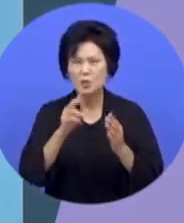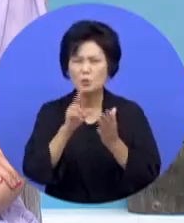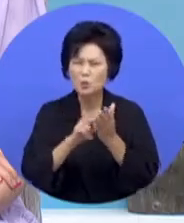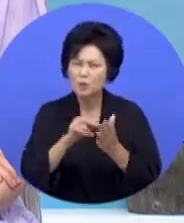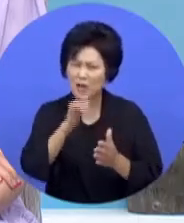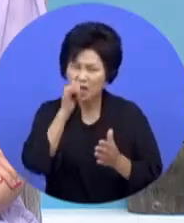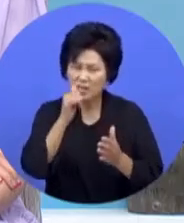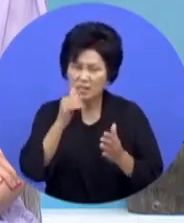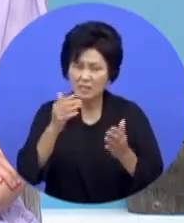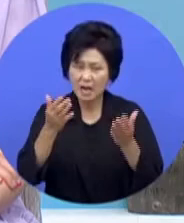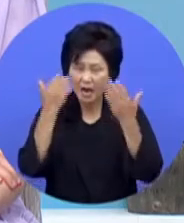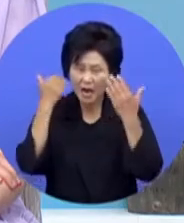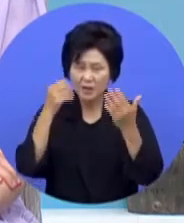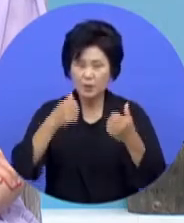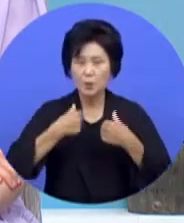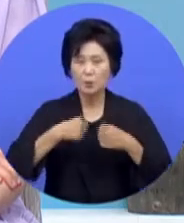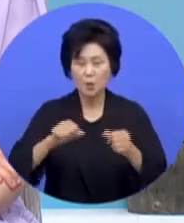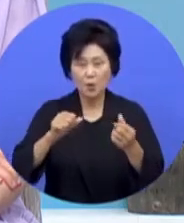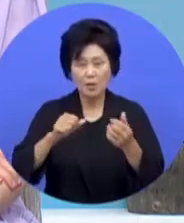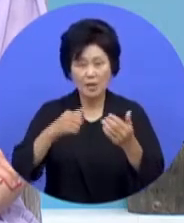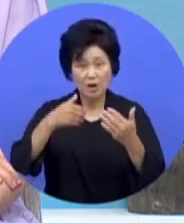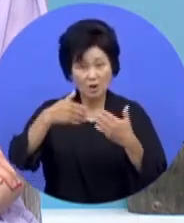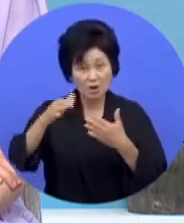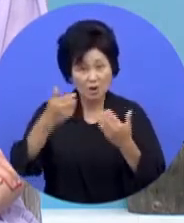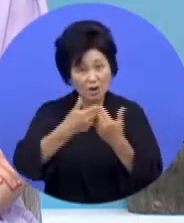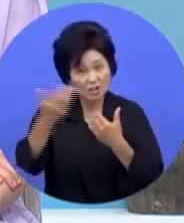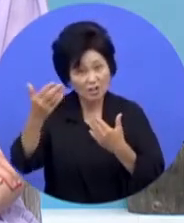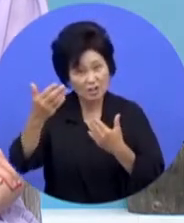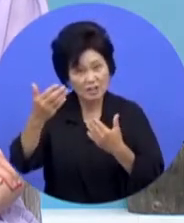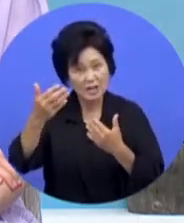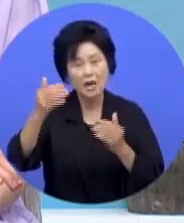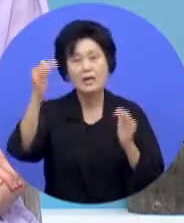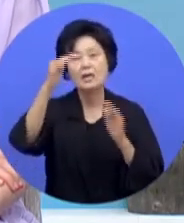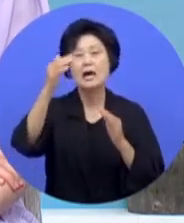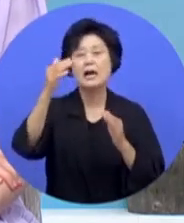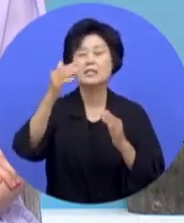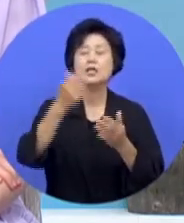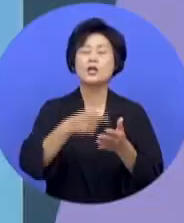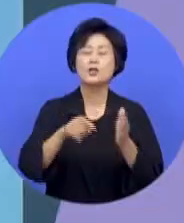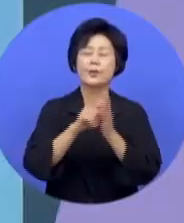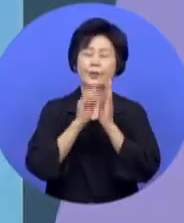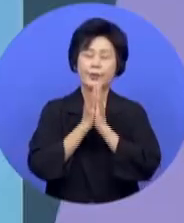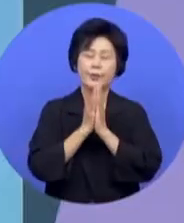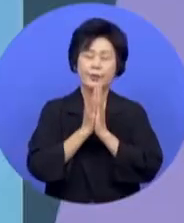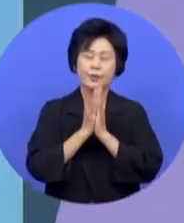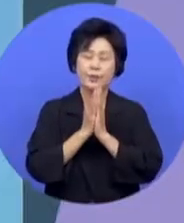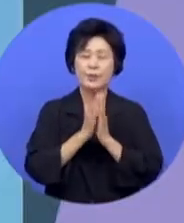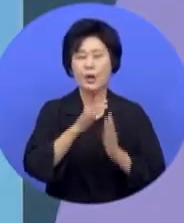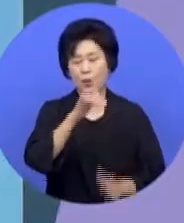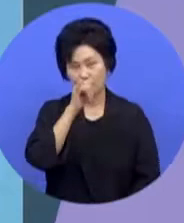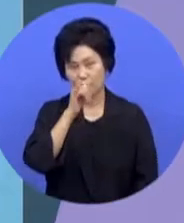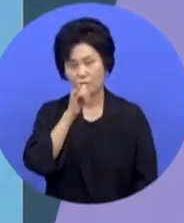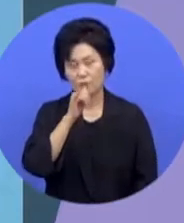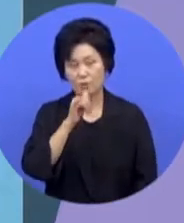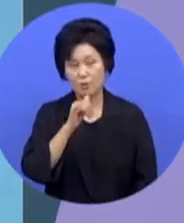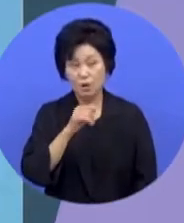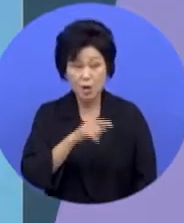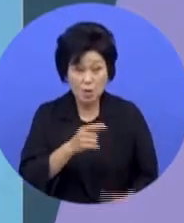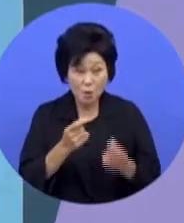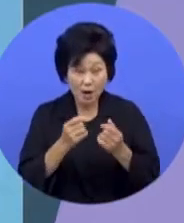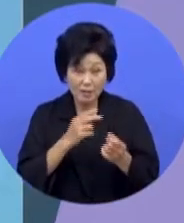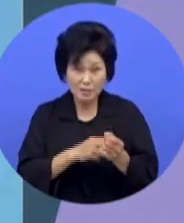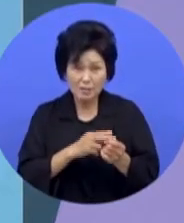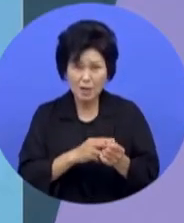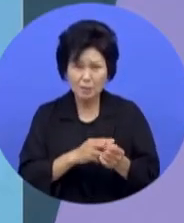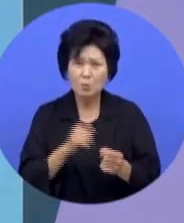나간 학생을 위해서 끝까지 이런 분들을 어디서 만날 수 있을까? 그렇죠. 인천 기독국제학교. 네, 그렇습니다.